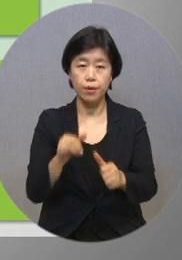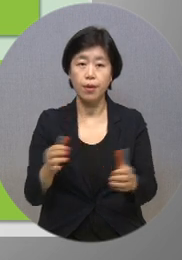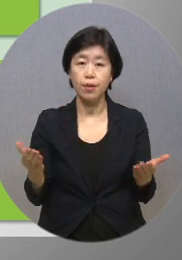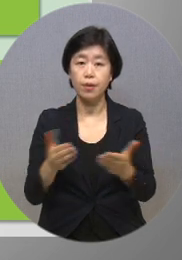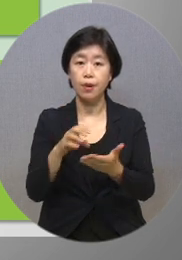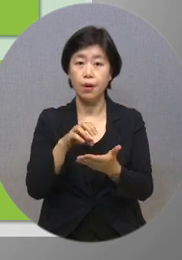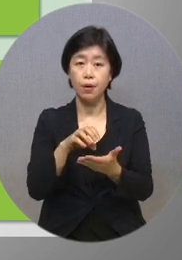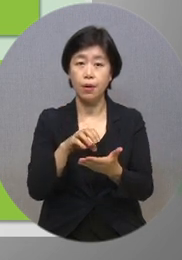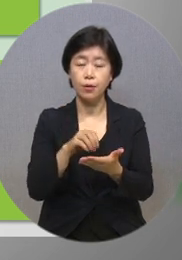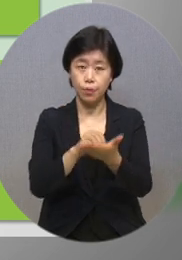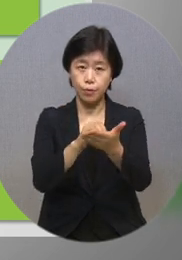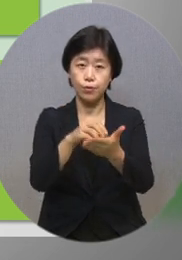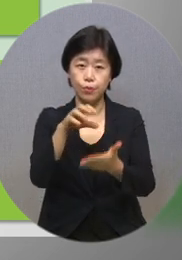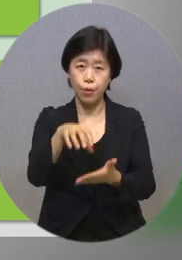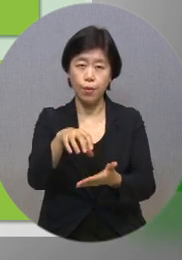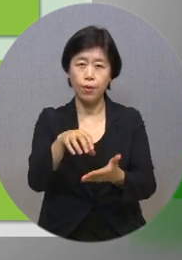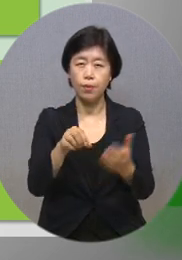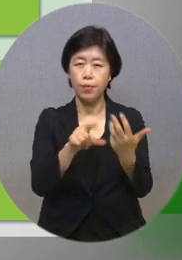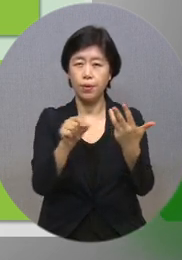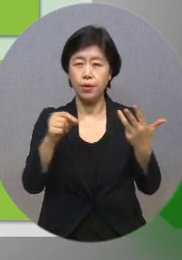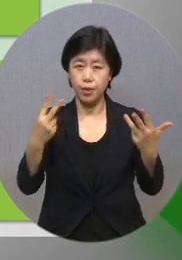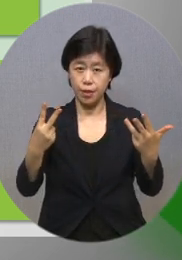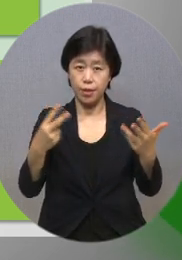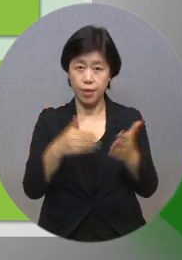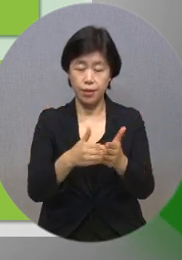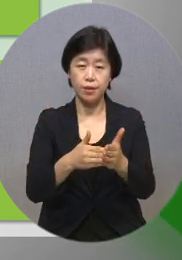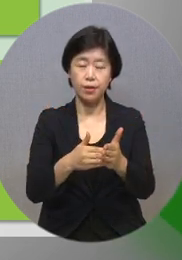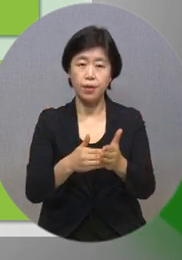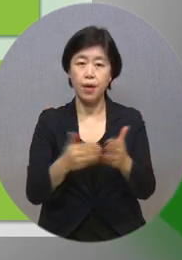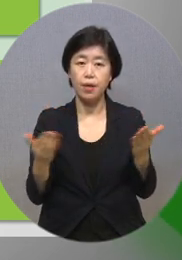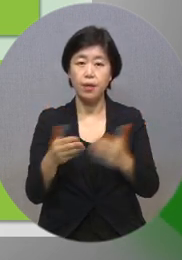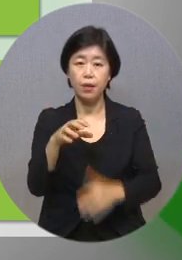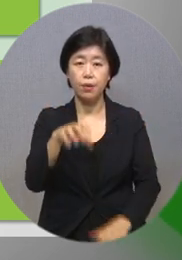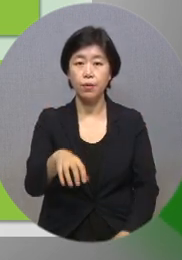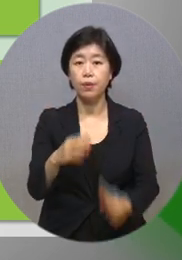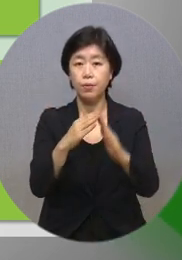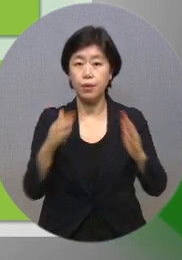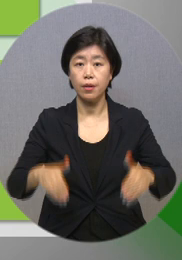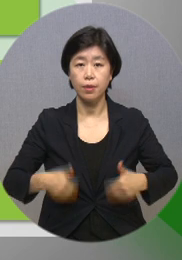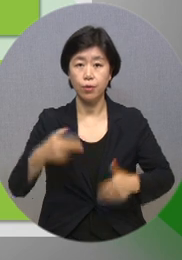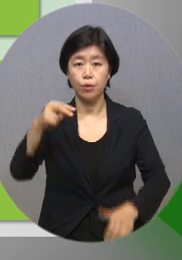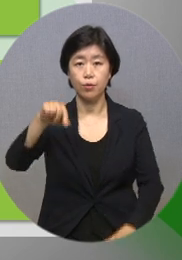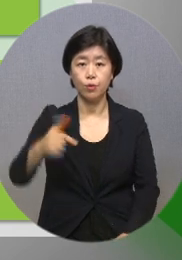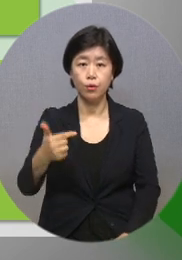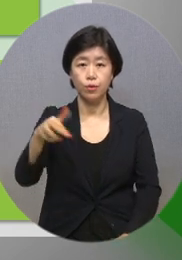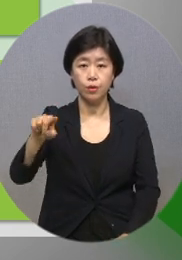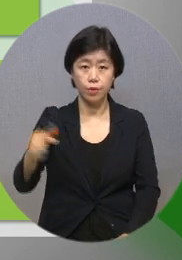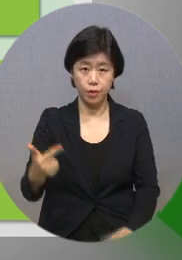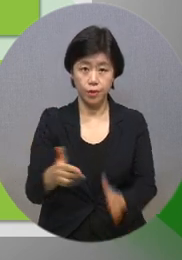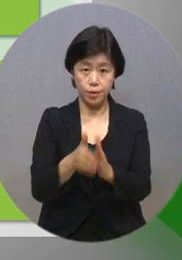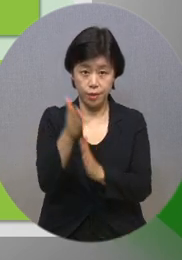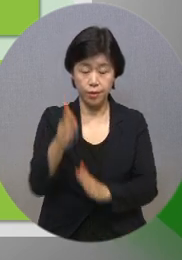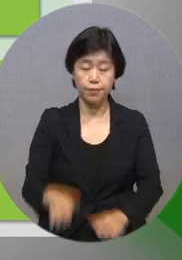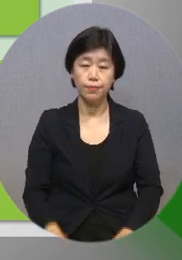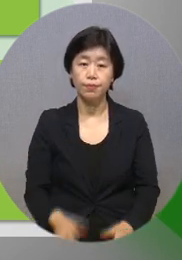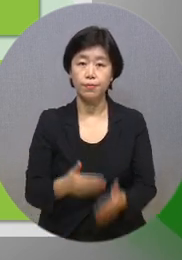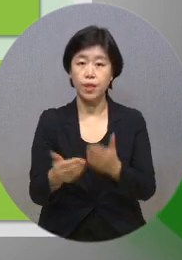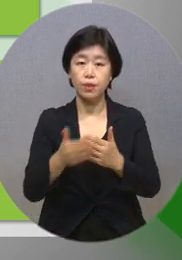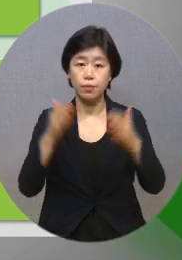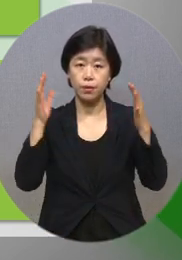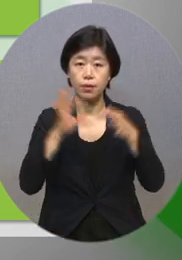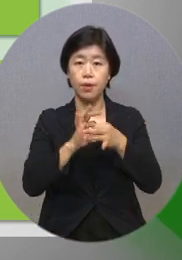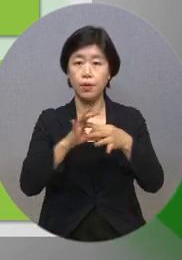근무지는 전라남도 순천시입니다. 경력과 학력은 무관하며 상용직을 채용합니다. 장애인만